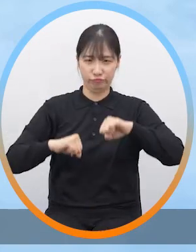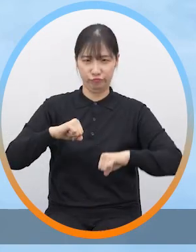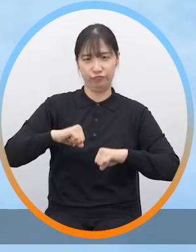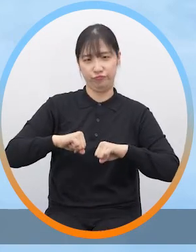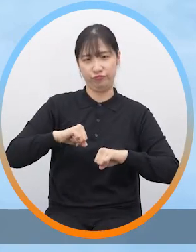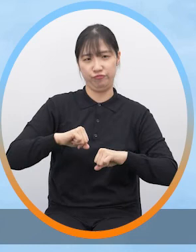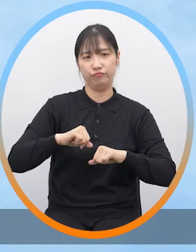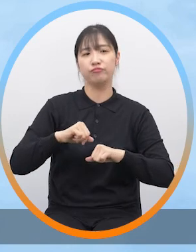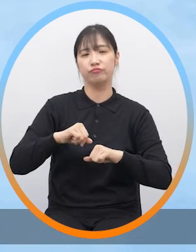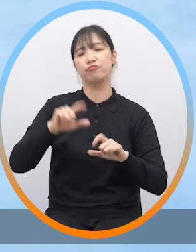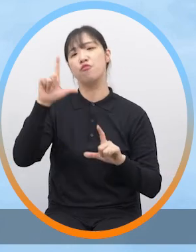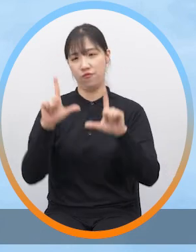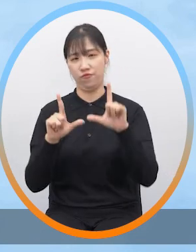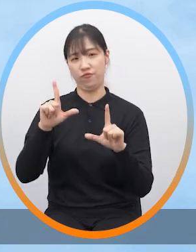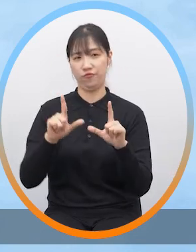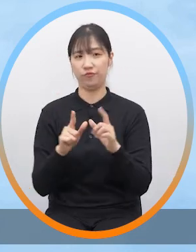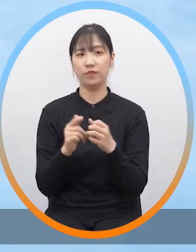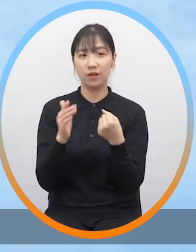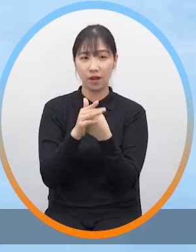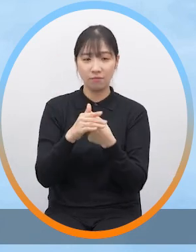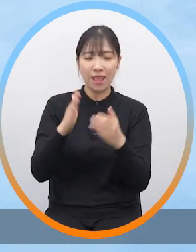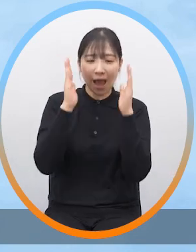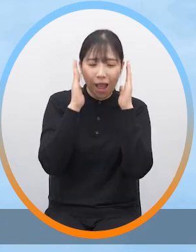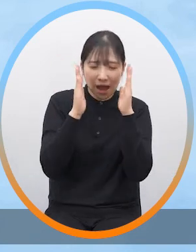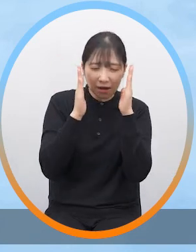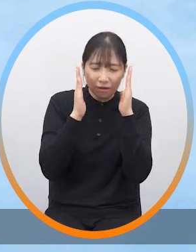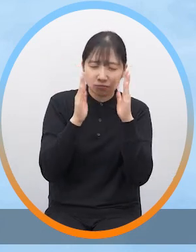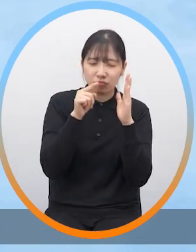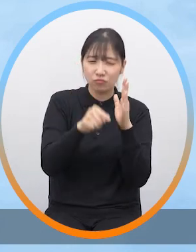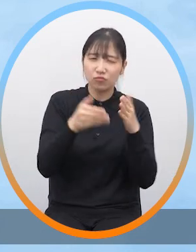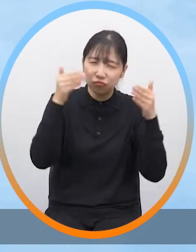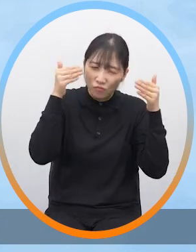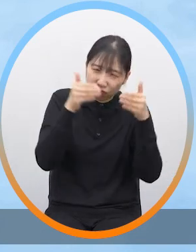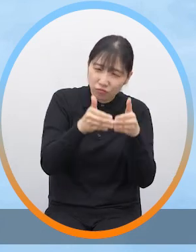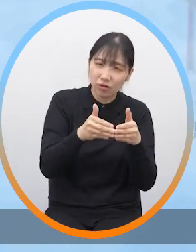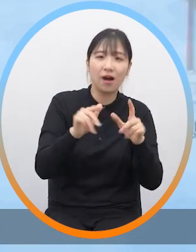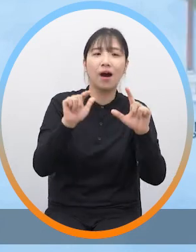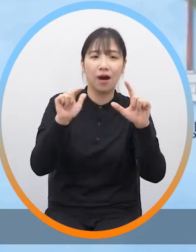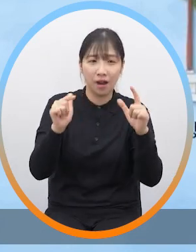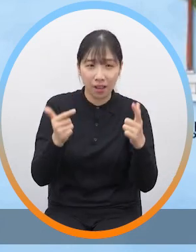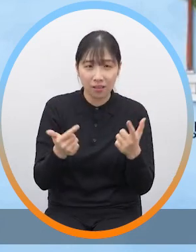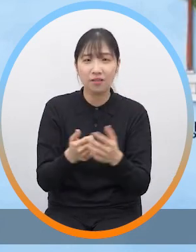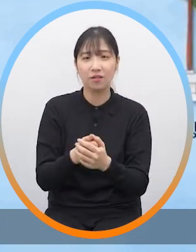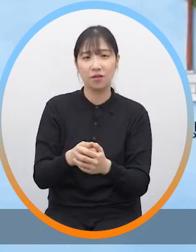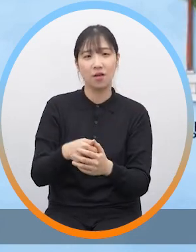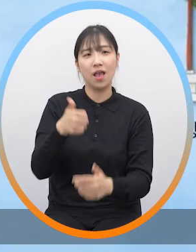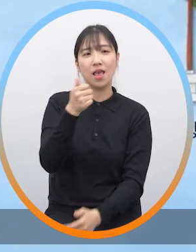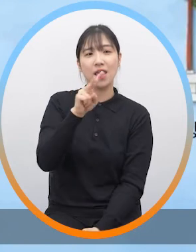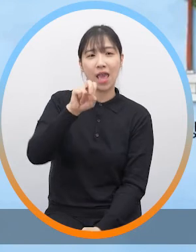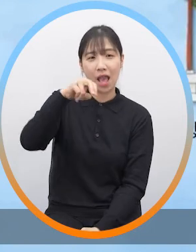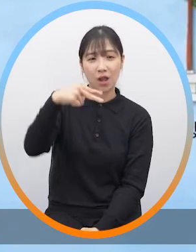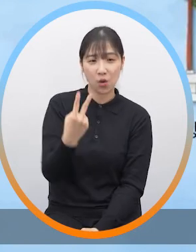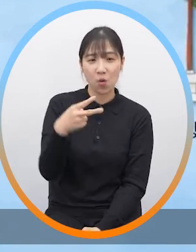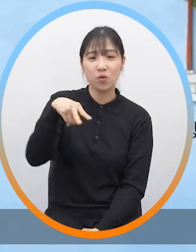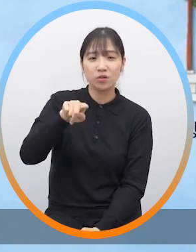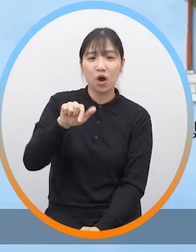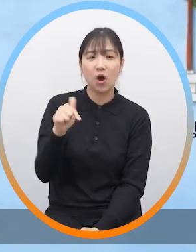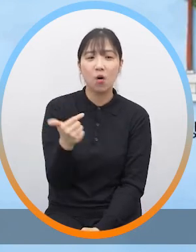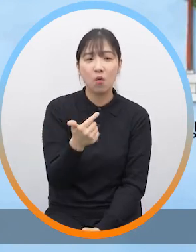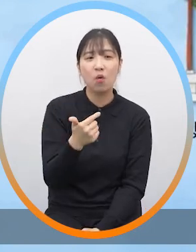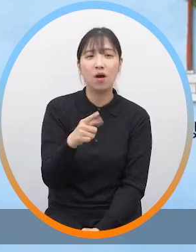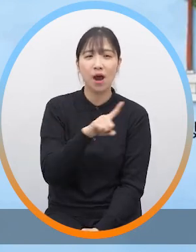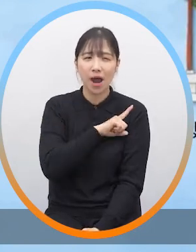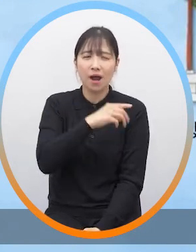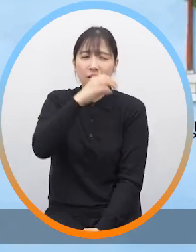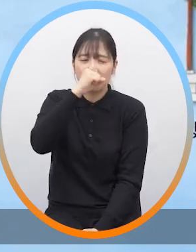품행입니다. 다시 말해서 학문의 우위를 중시하는 것도 아니고, 그러니까 향교와 서원에서는 제일 먼저 보는